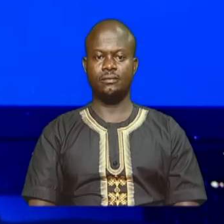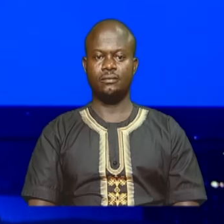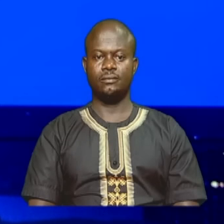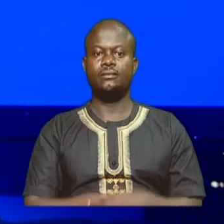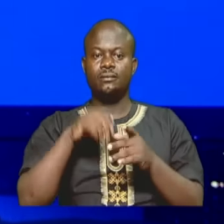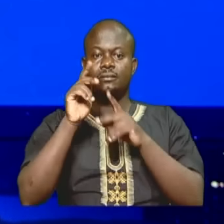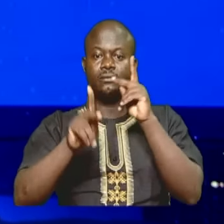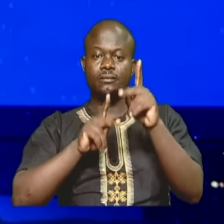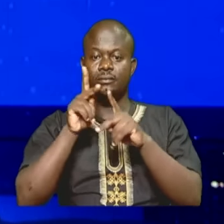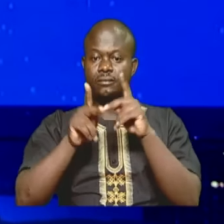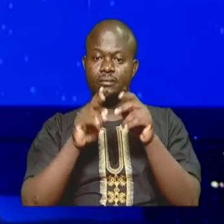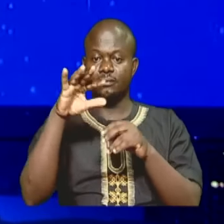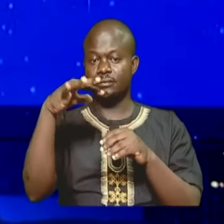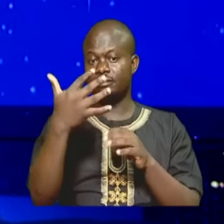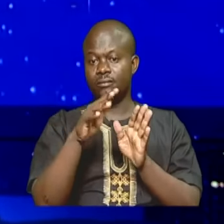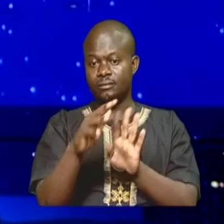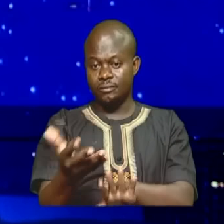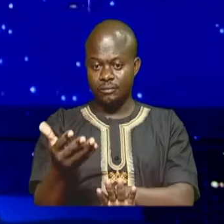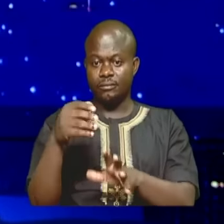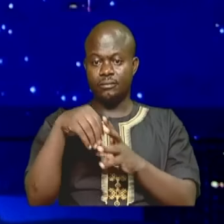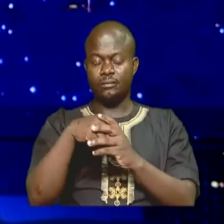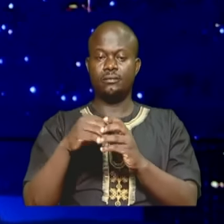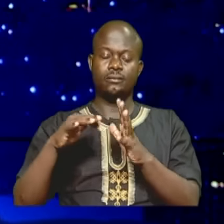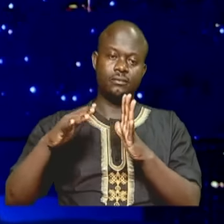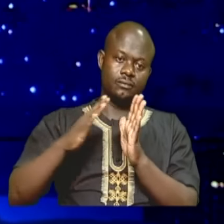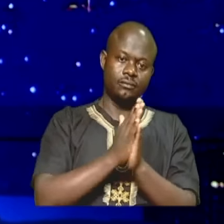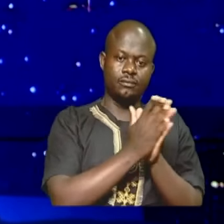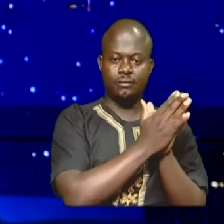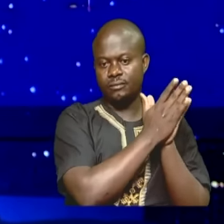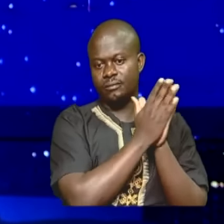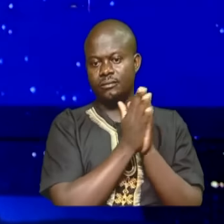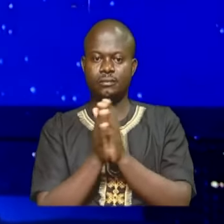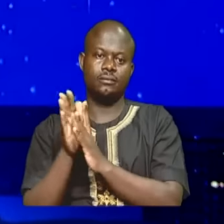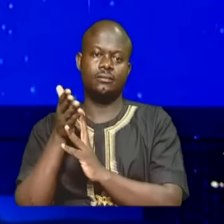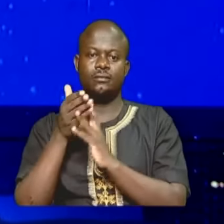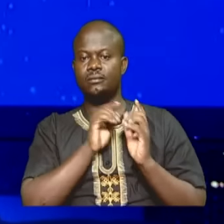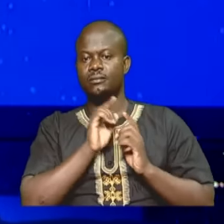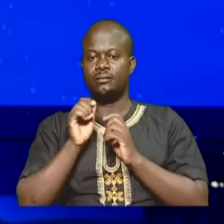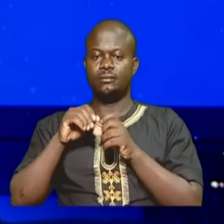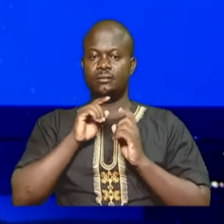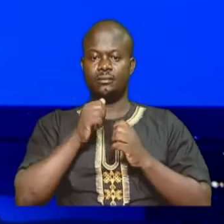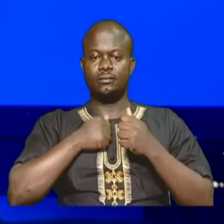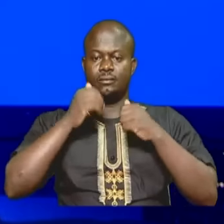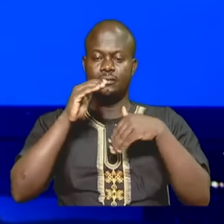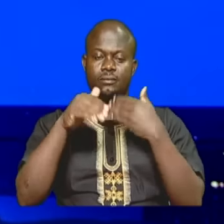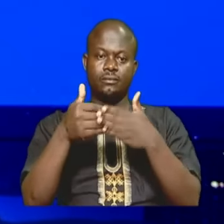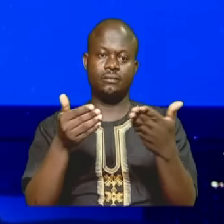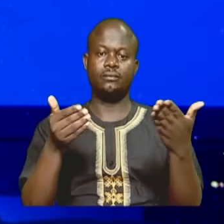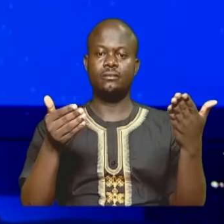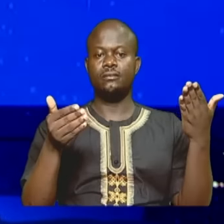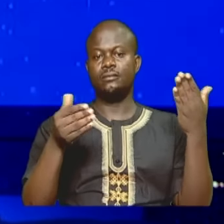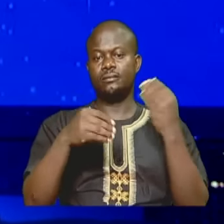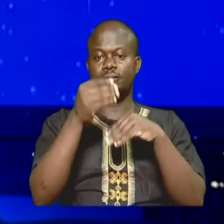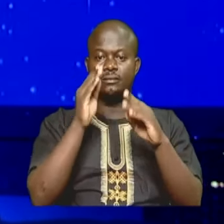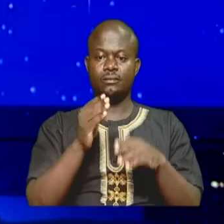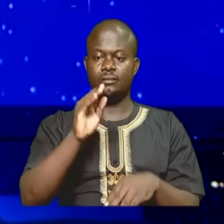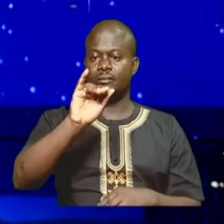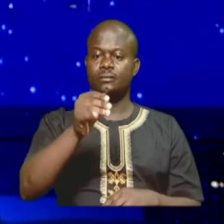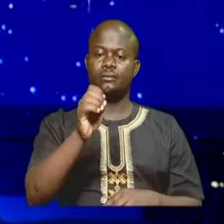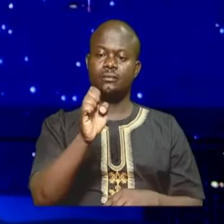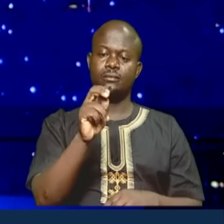Abantu 5 baraye baguye mu bushyamirane bwabaye hagati y'umusirikare mu ngabo z'u Rwanda n'umucuruzi witwa Jean D'Amour usanzwe